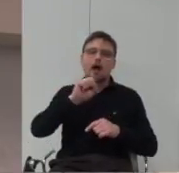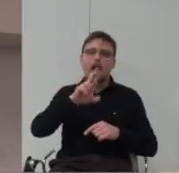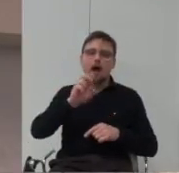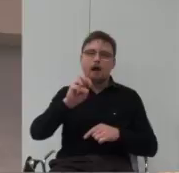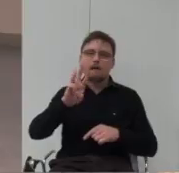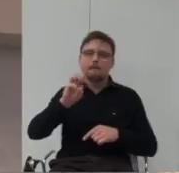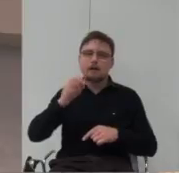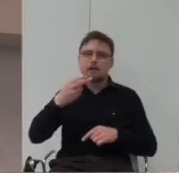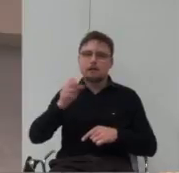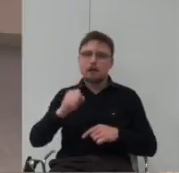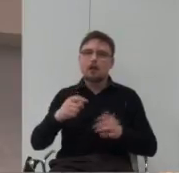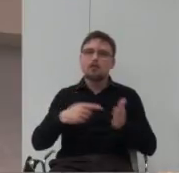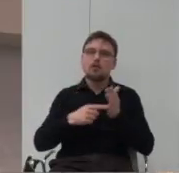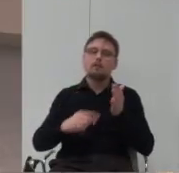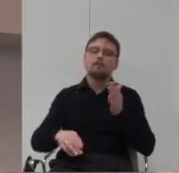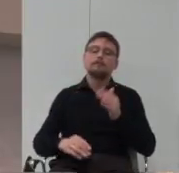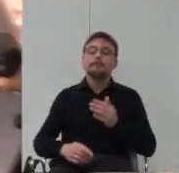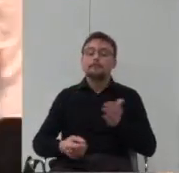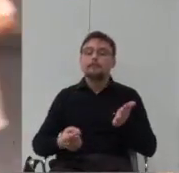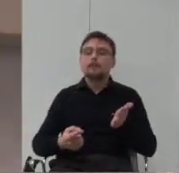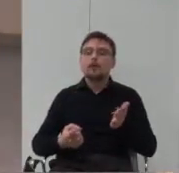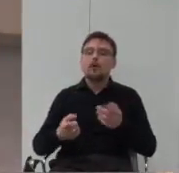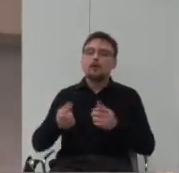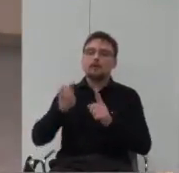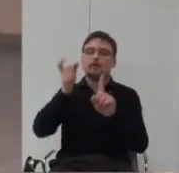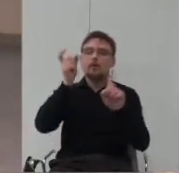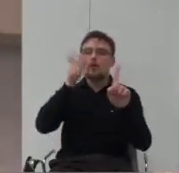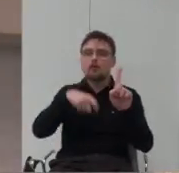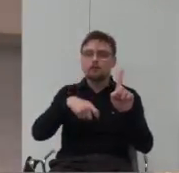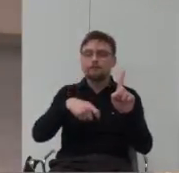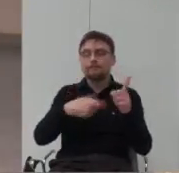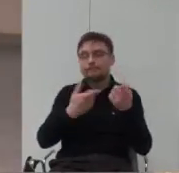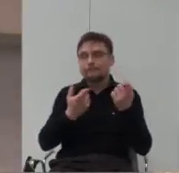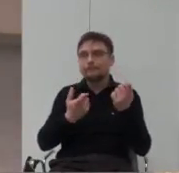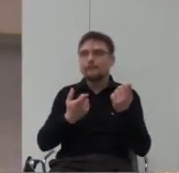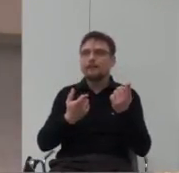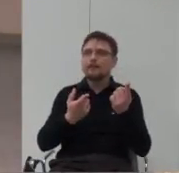wokół biennale. No, Aravena sam jest